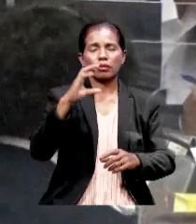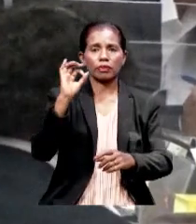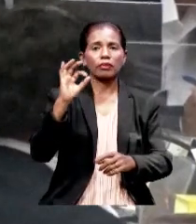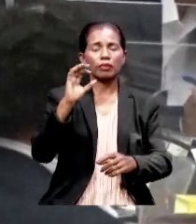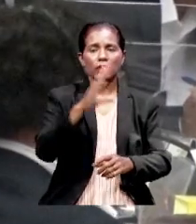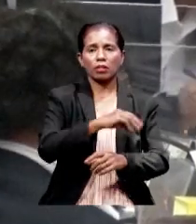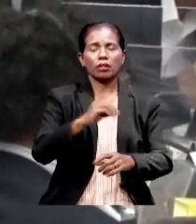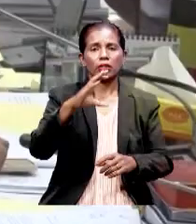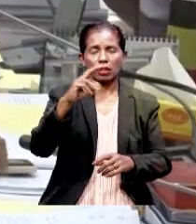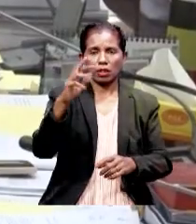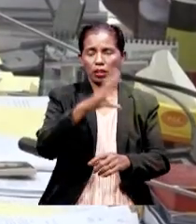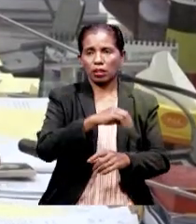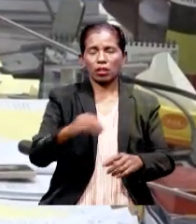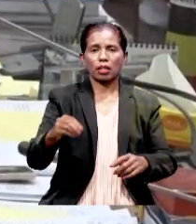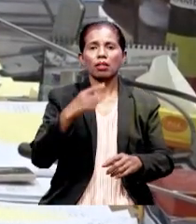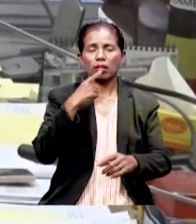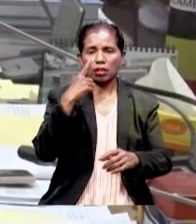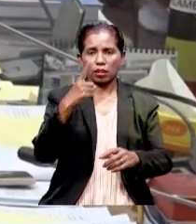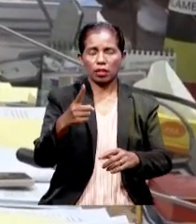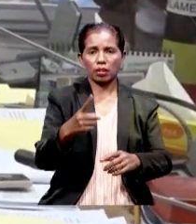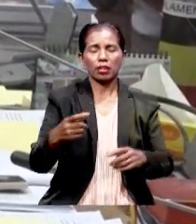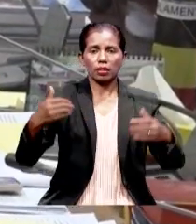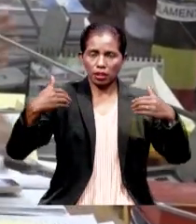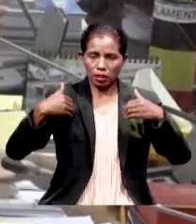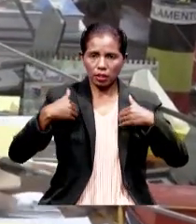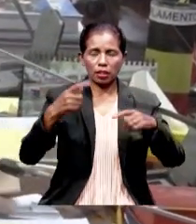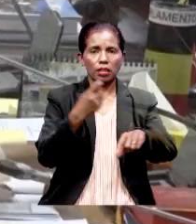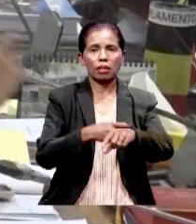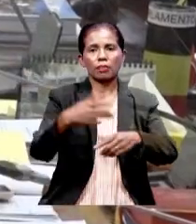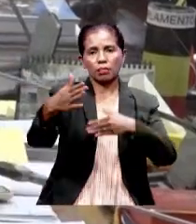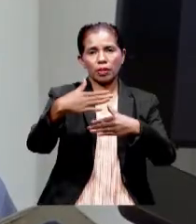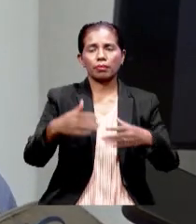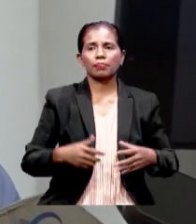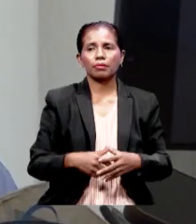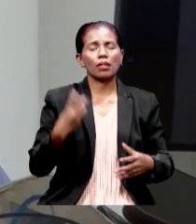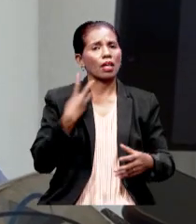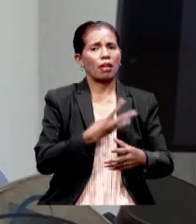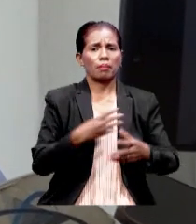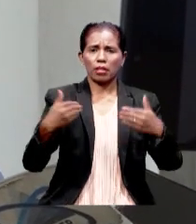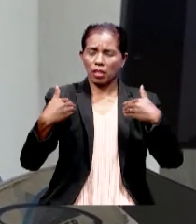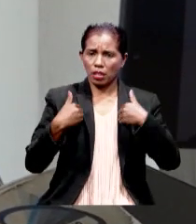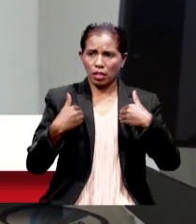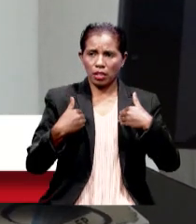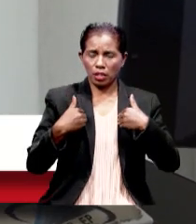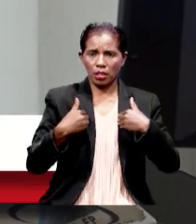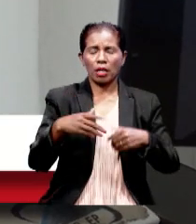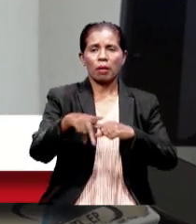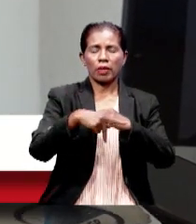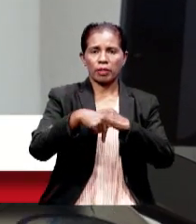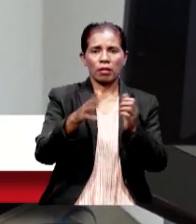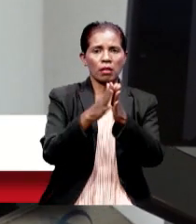ba kandidatu komisari Funcak nebe maksei eleze iha tempo badak. Ami iha tiona bankada bot